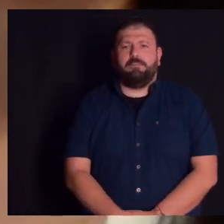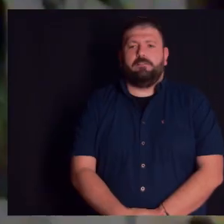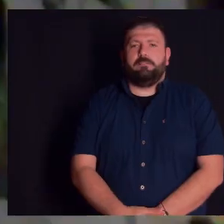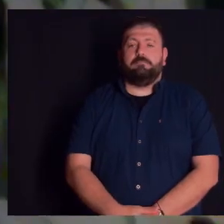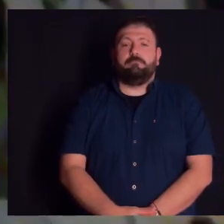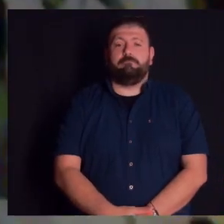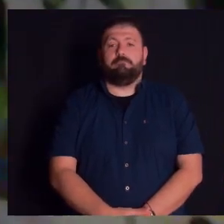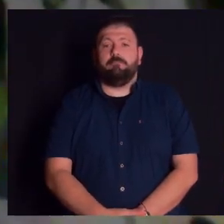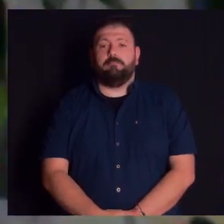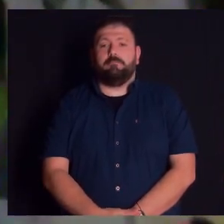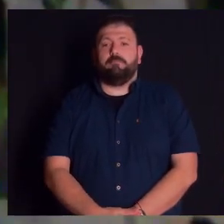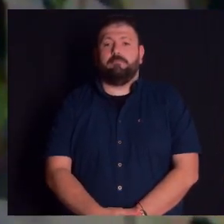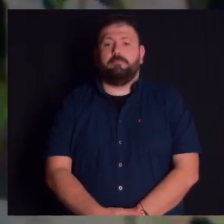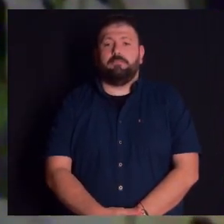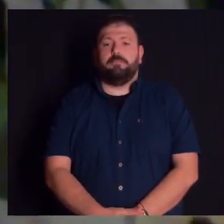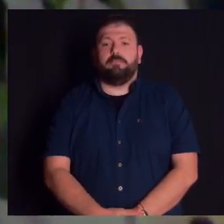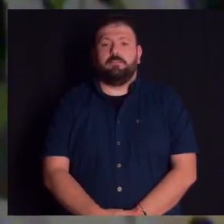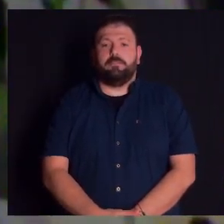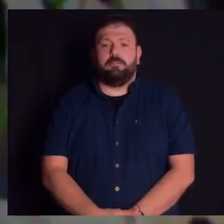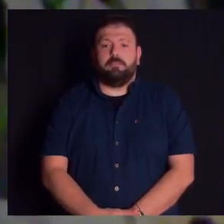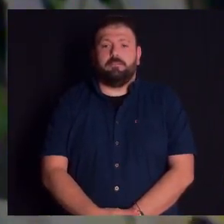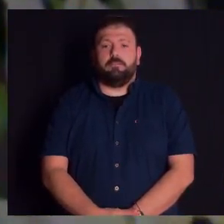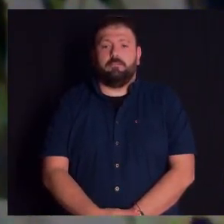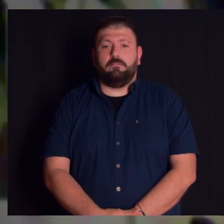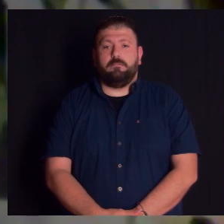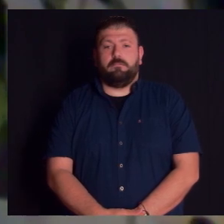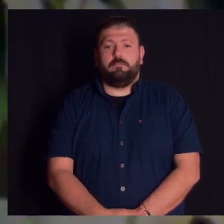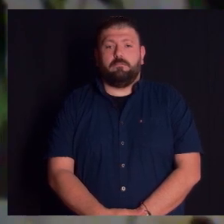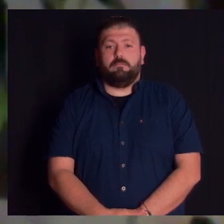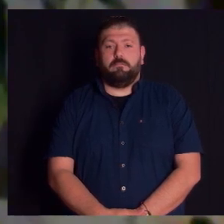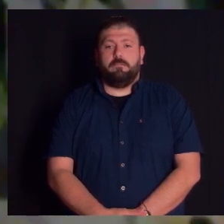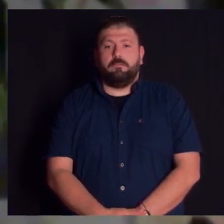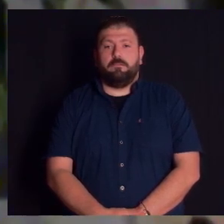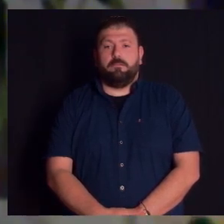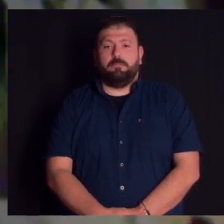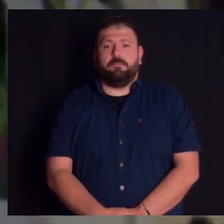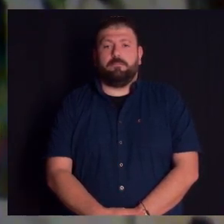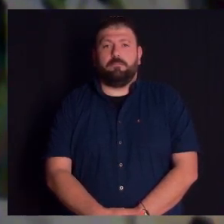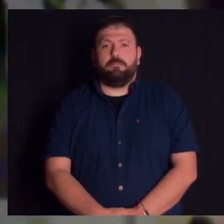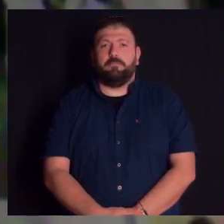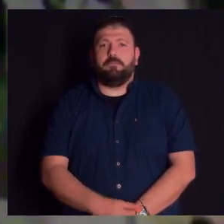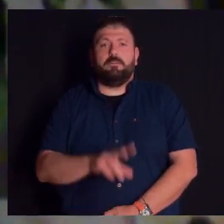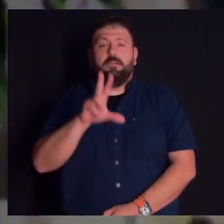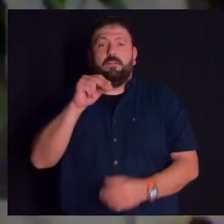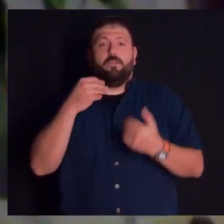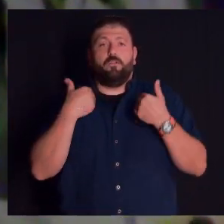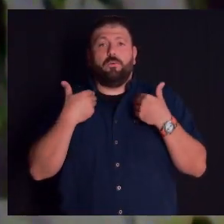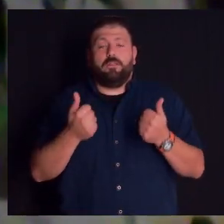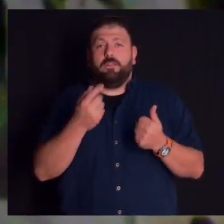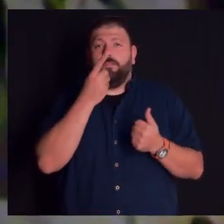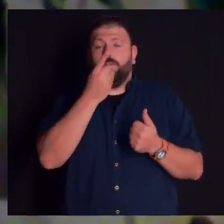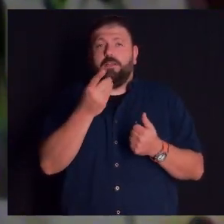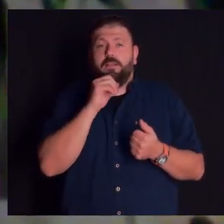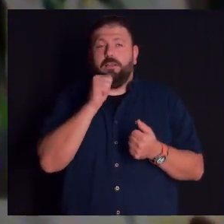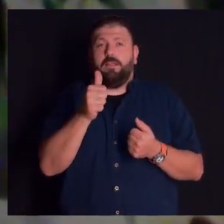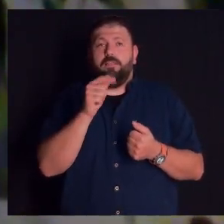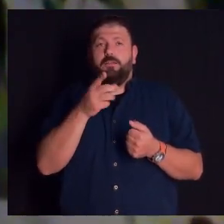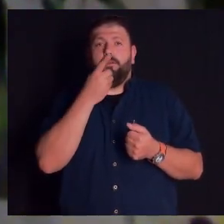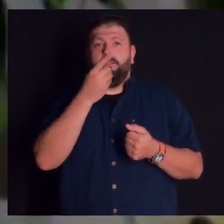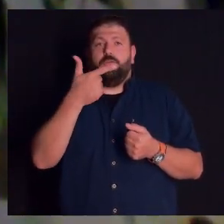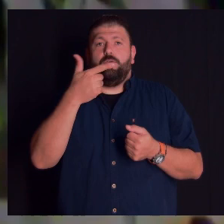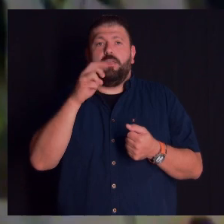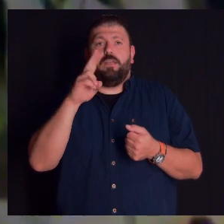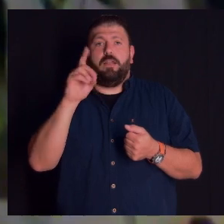Я, конечно, ничего не поняла из того, что сказал сейчас Херардо. No he entendido nada de lo que acaba de decir Gerardo.